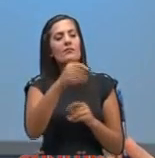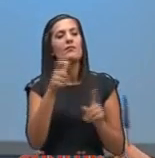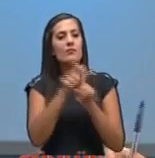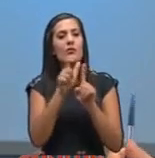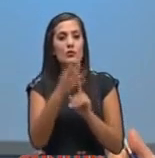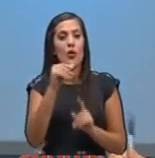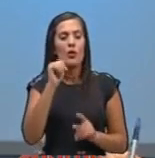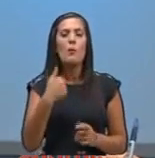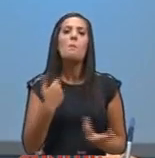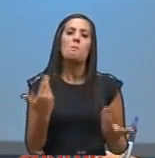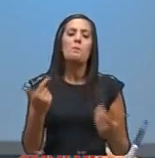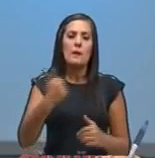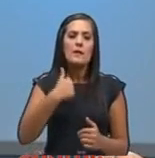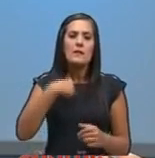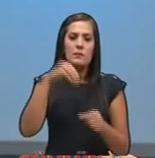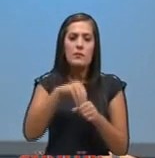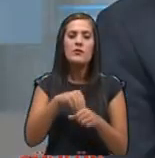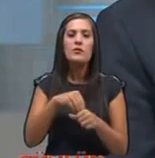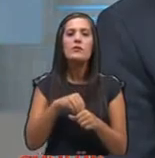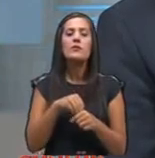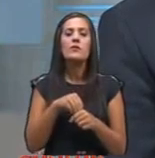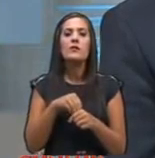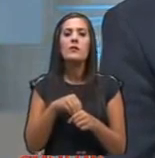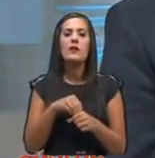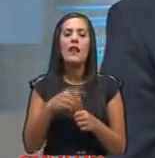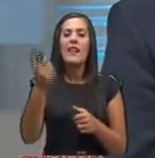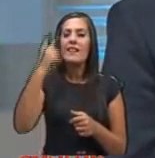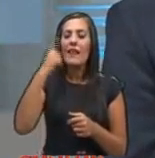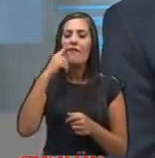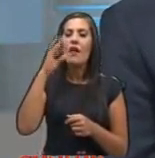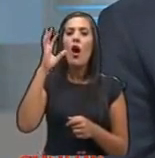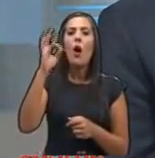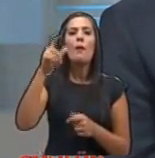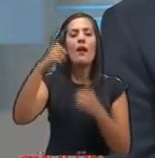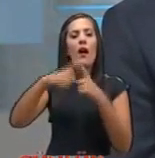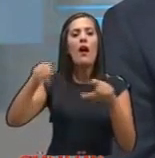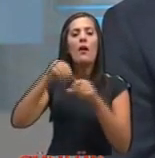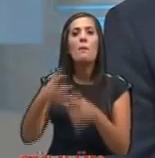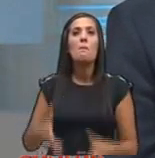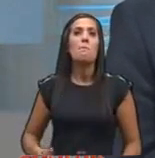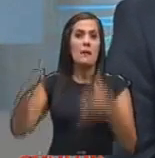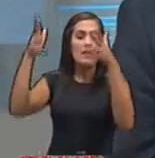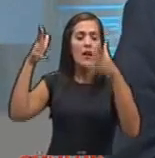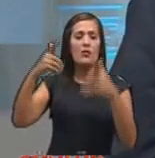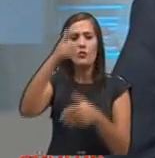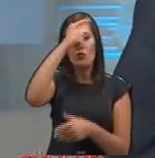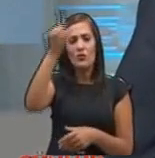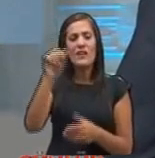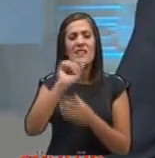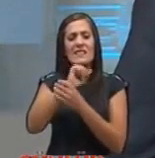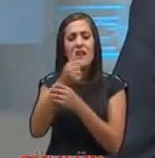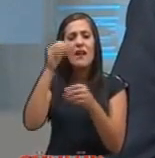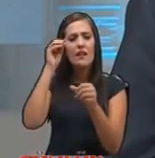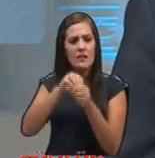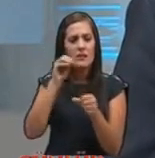çok önemli. Bizim için yani Devlet Operası binası Türkiye'de